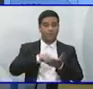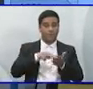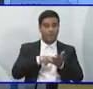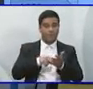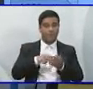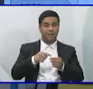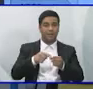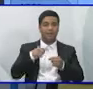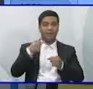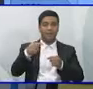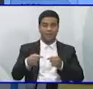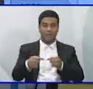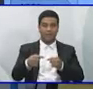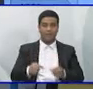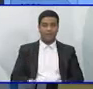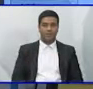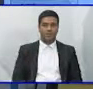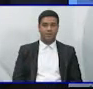Rejamizda keyingi